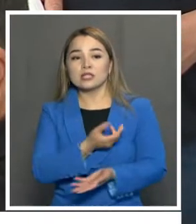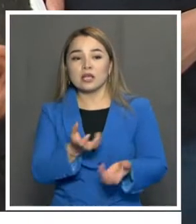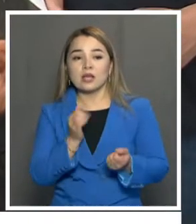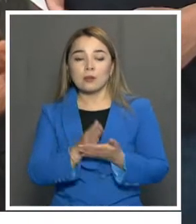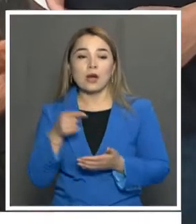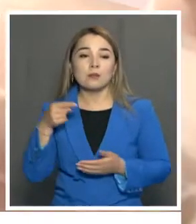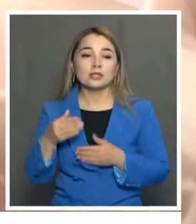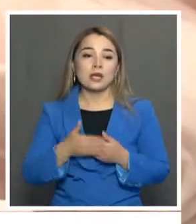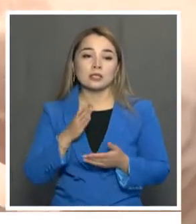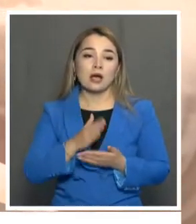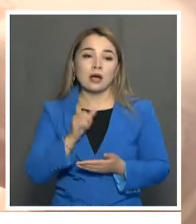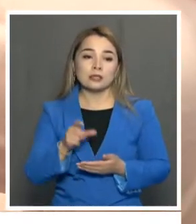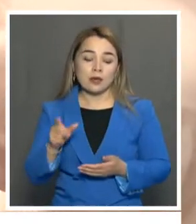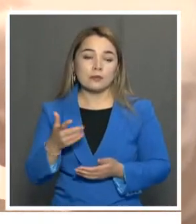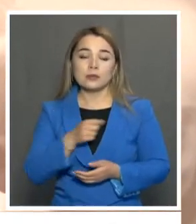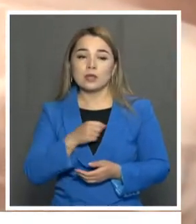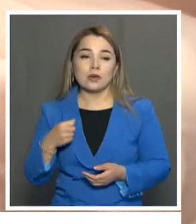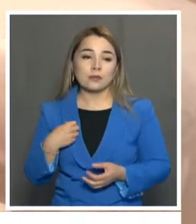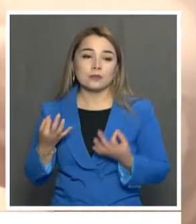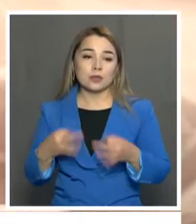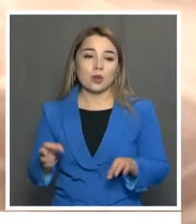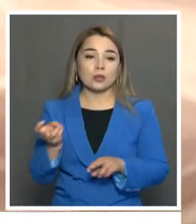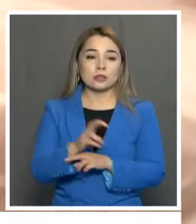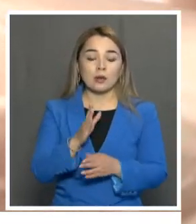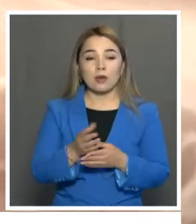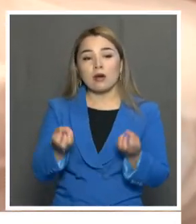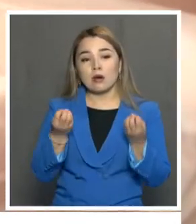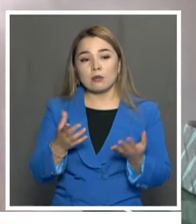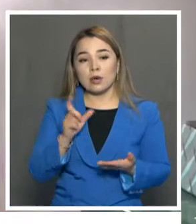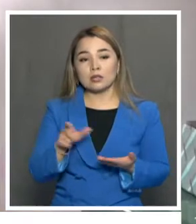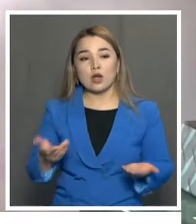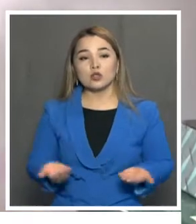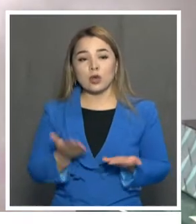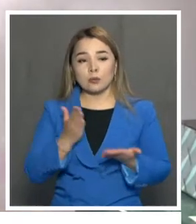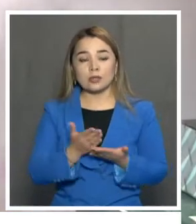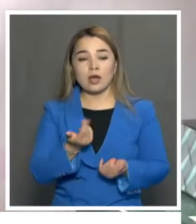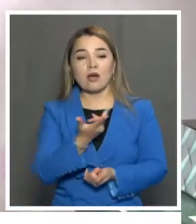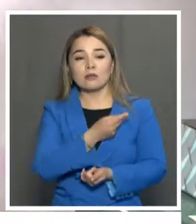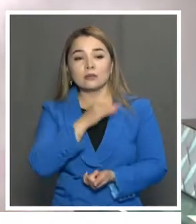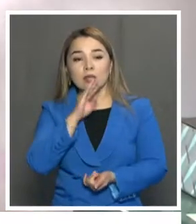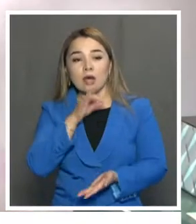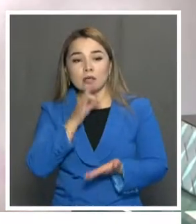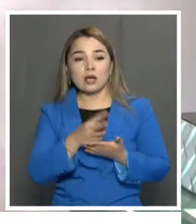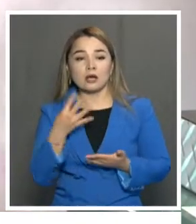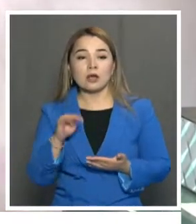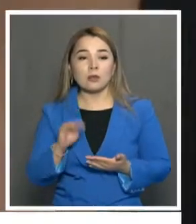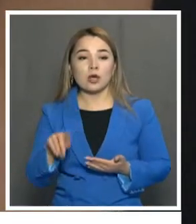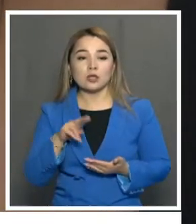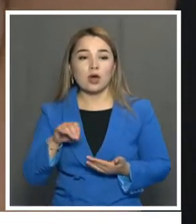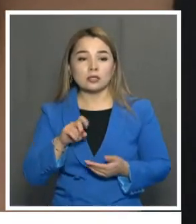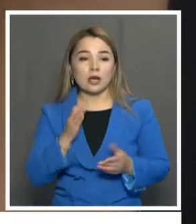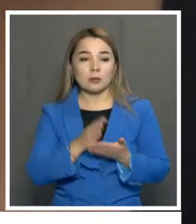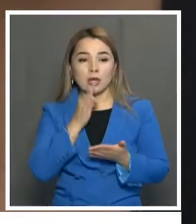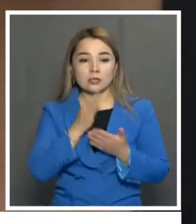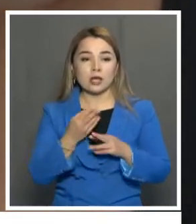күніне мыңнан аса адам ерікті түрде екпе салдырып жатыр. Олардың көбі қарапайым тұрғындар. Вакцина қоры да жеткілікті. Бүгінде 40 мыңдай доза сақтаулы. Халық